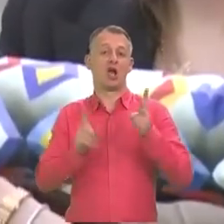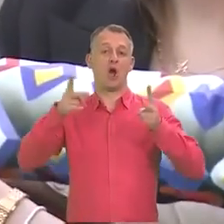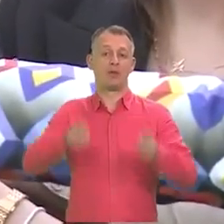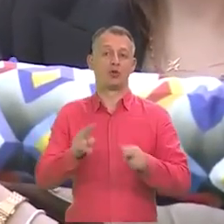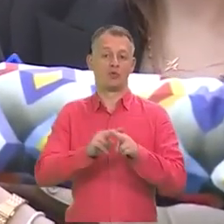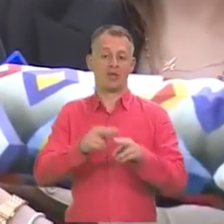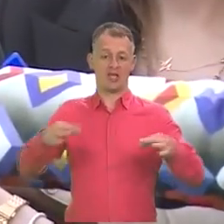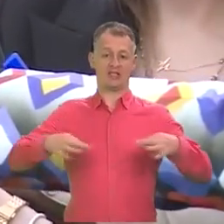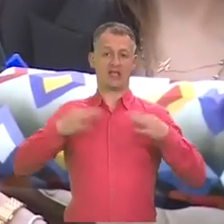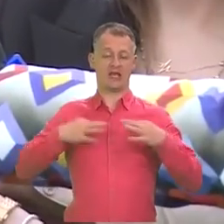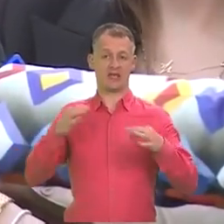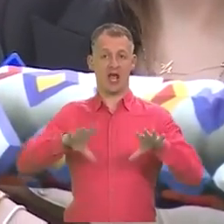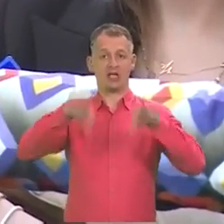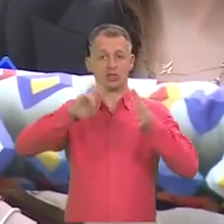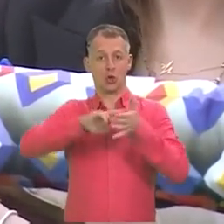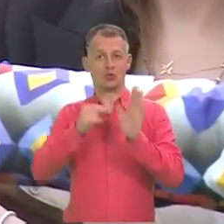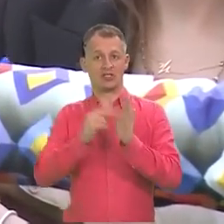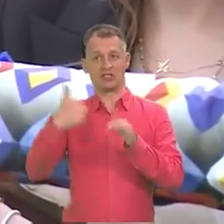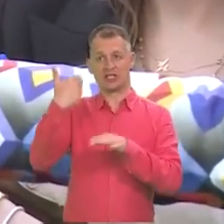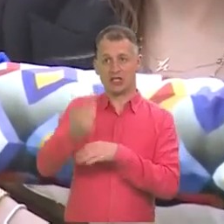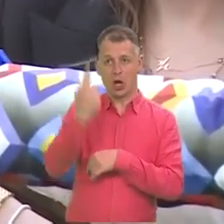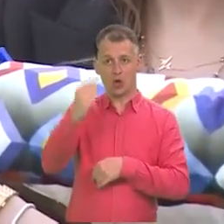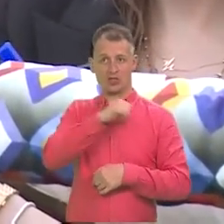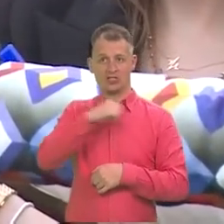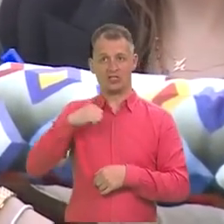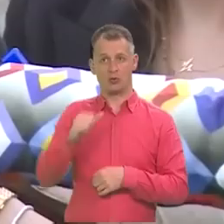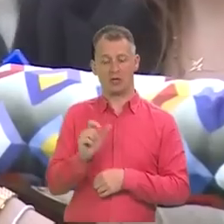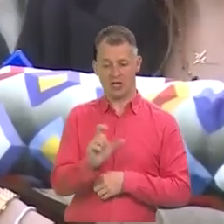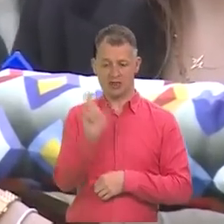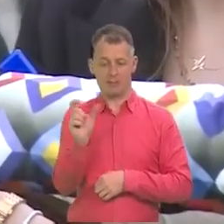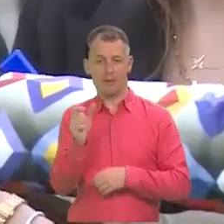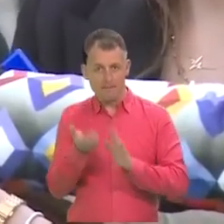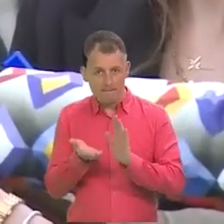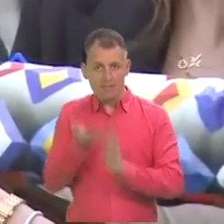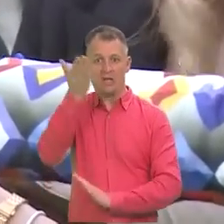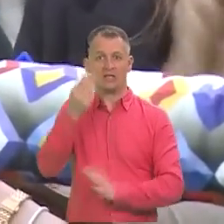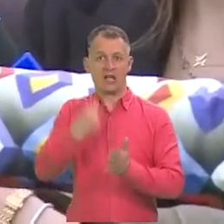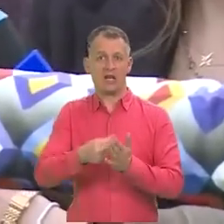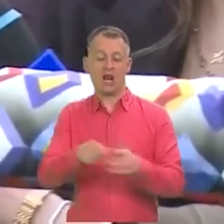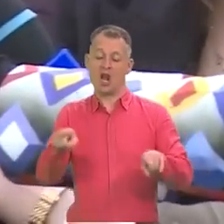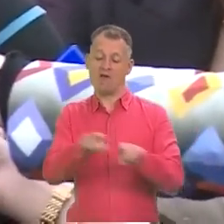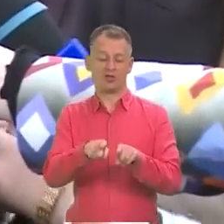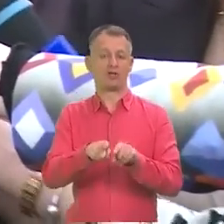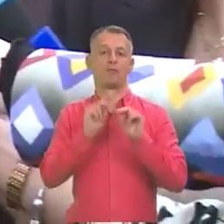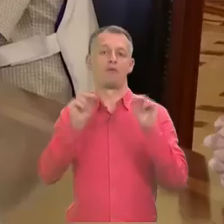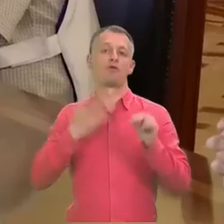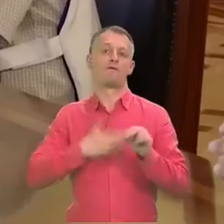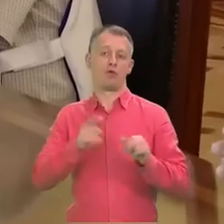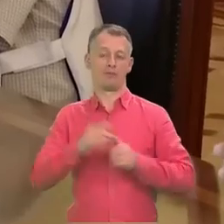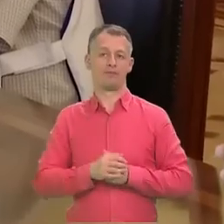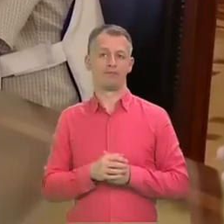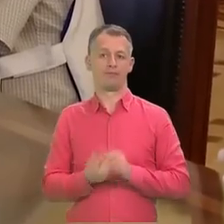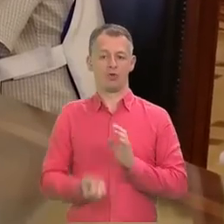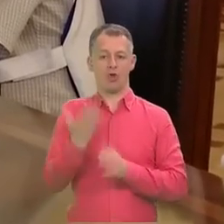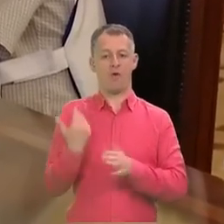sănătate s-a găsit soluția să se dea într-o singură tranșă mărirea, așa vor și să iasă din învățământ. Deci nu sunt ceva. Noua